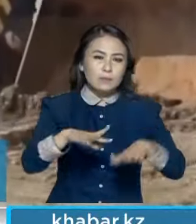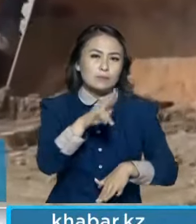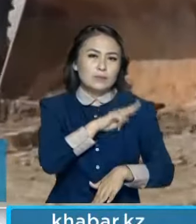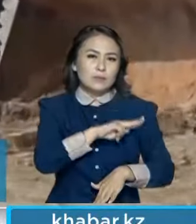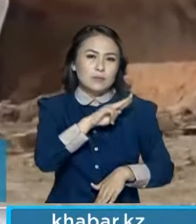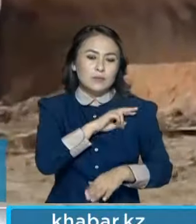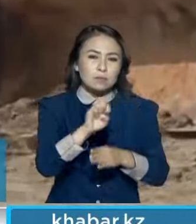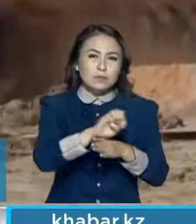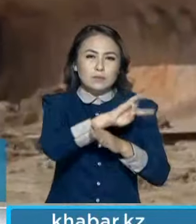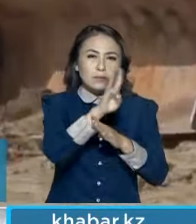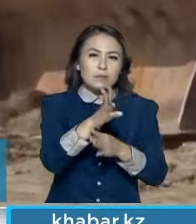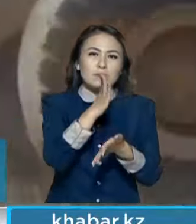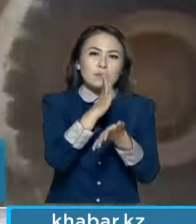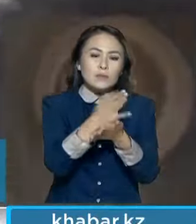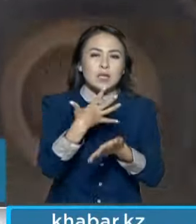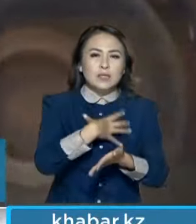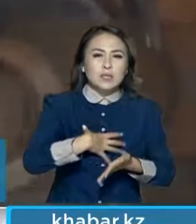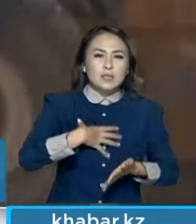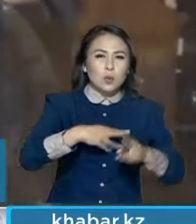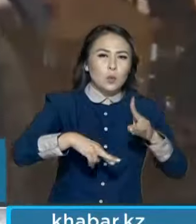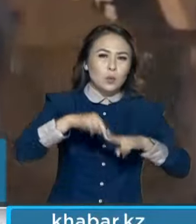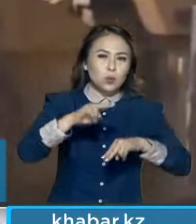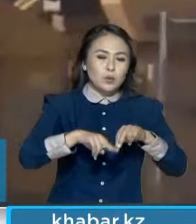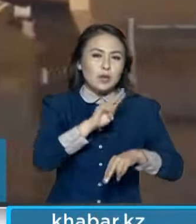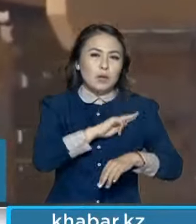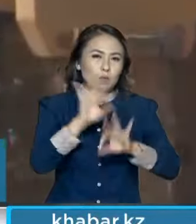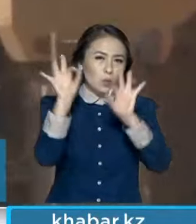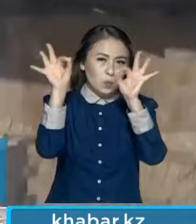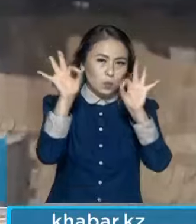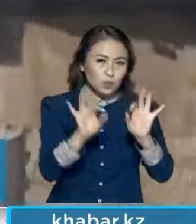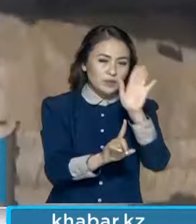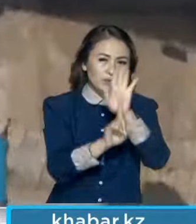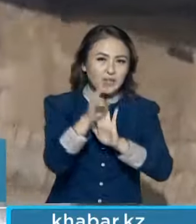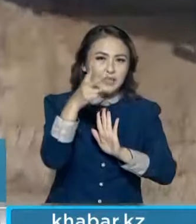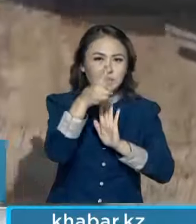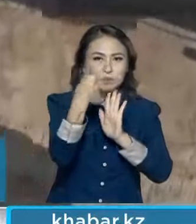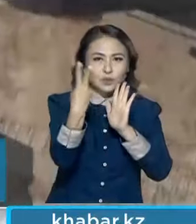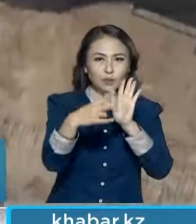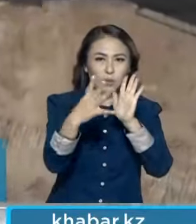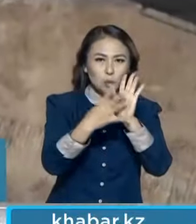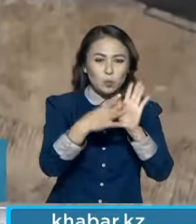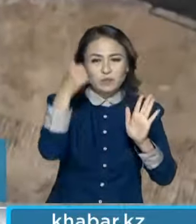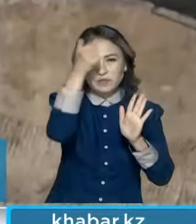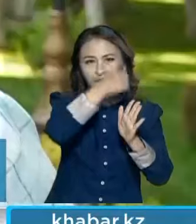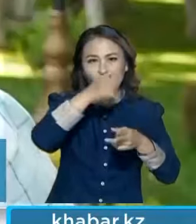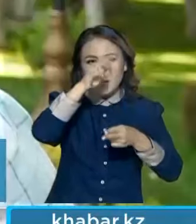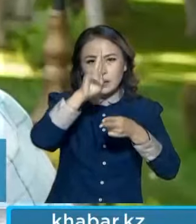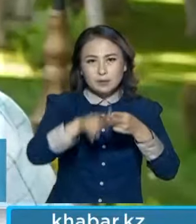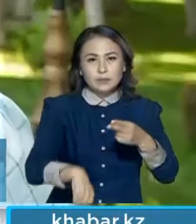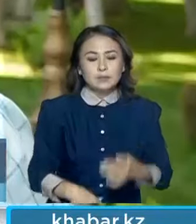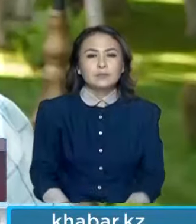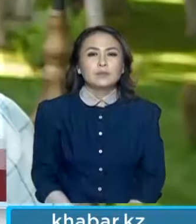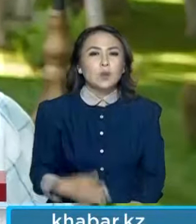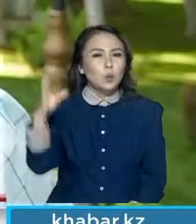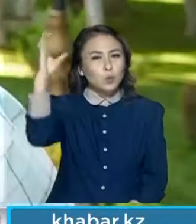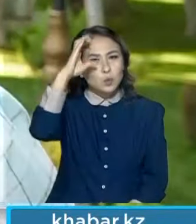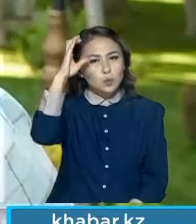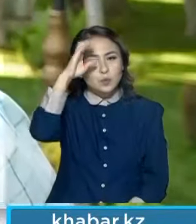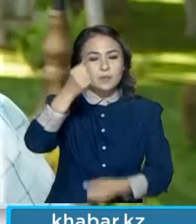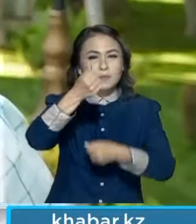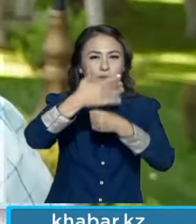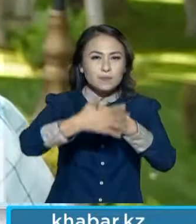арқылы қамтамасыз етіледі. Негізгі құрылыс жұмыстары күзде басталып, 2029 жылы аяқталады. Өзбекстан Орталық Азия